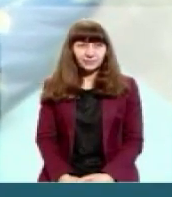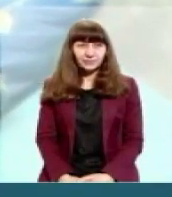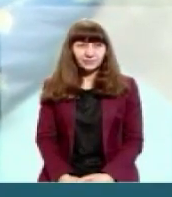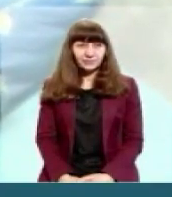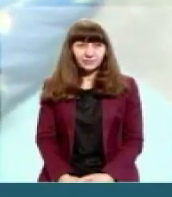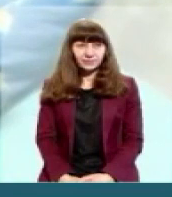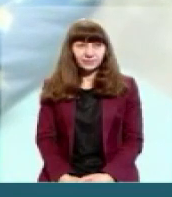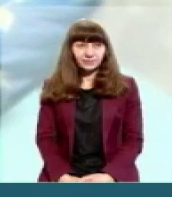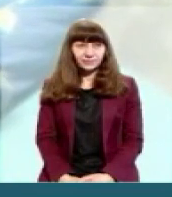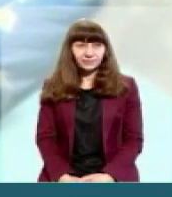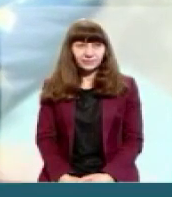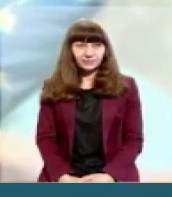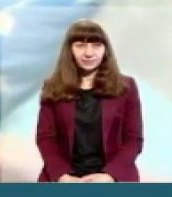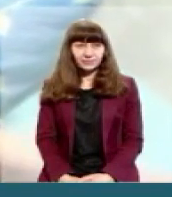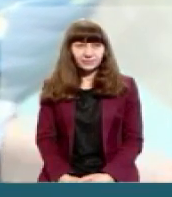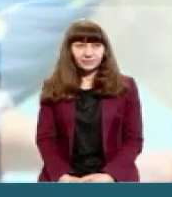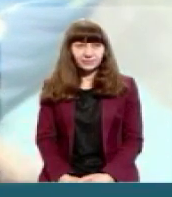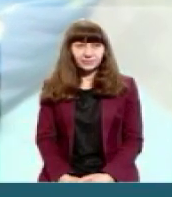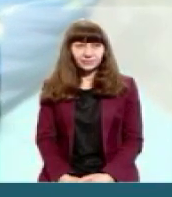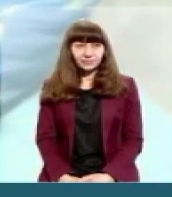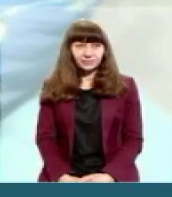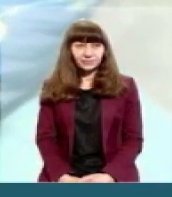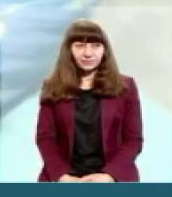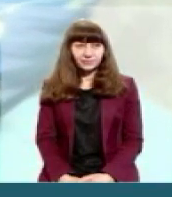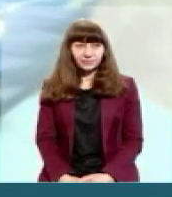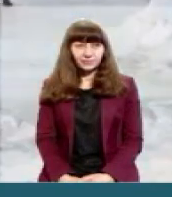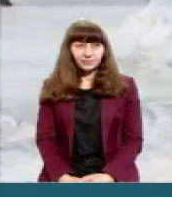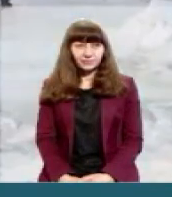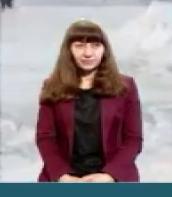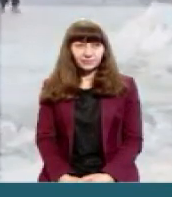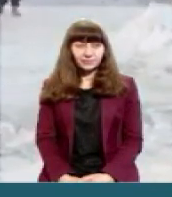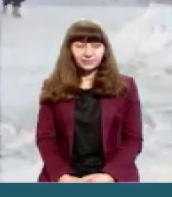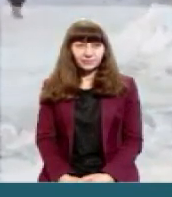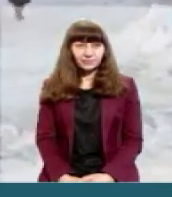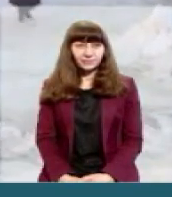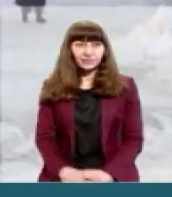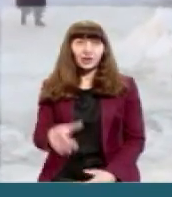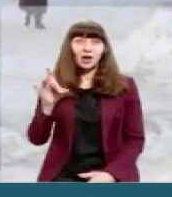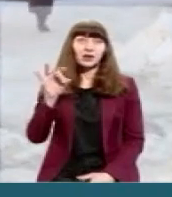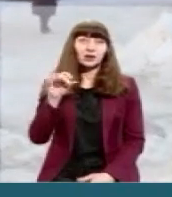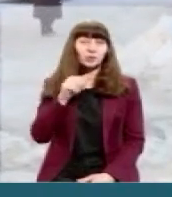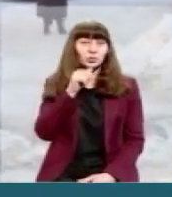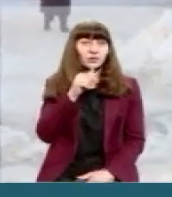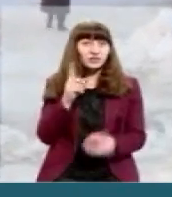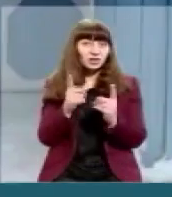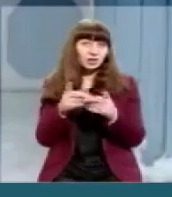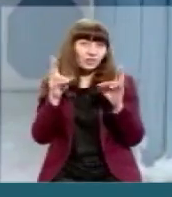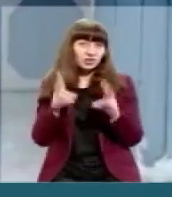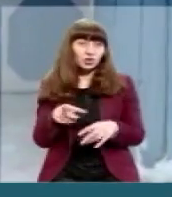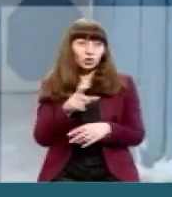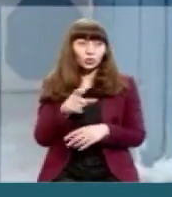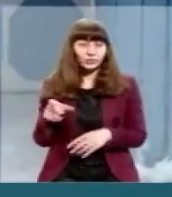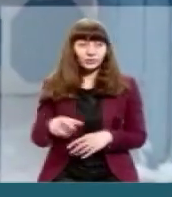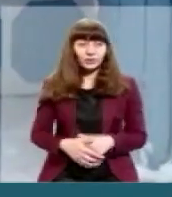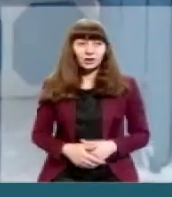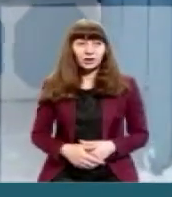все, этот палас, все оттуда, все плыло. Аким Кустаная встретился с жителями пострадавших от затопления